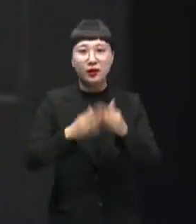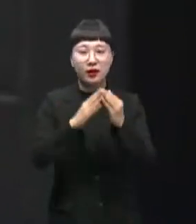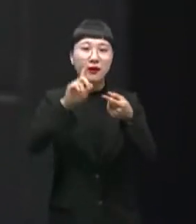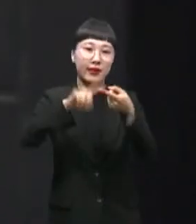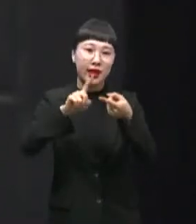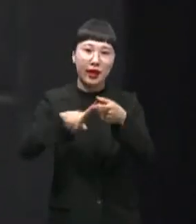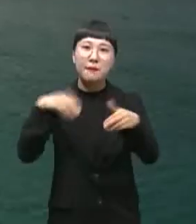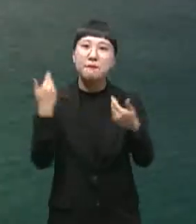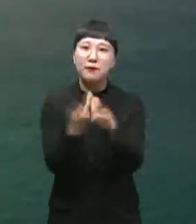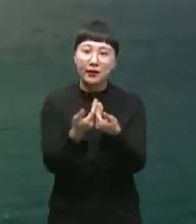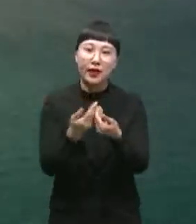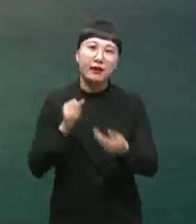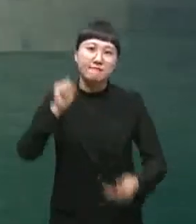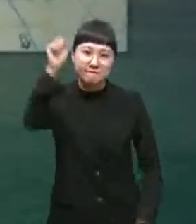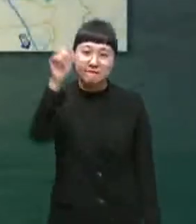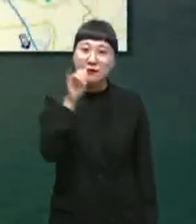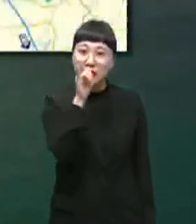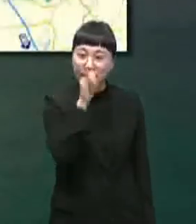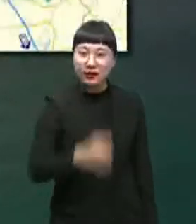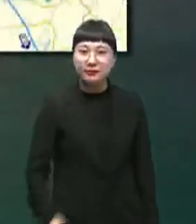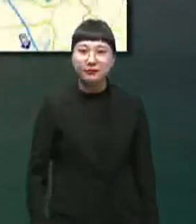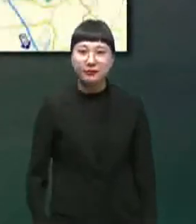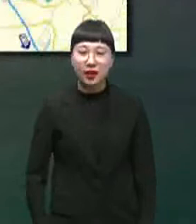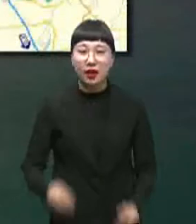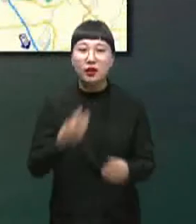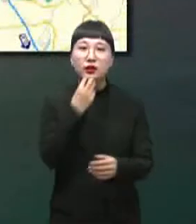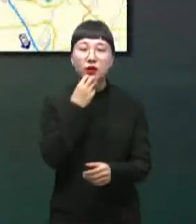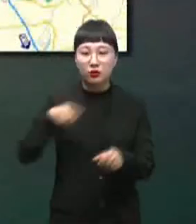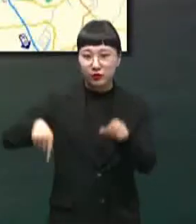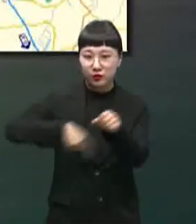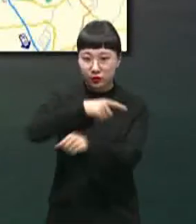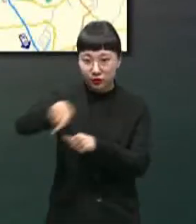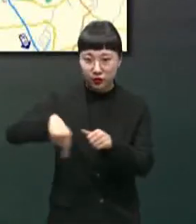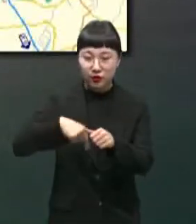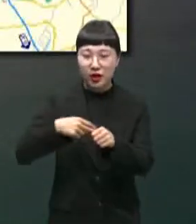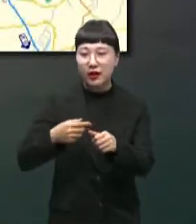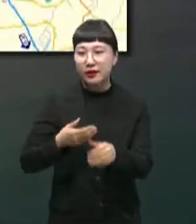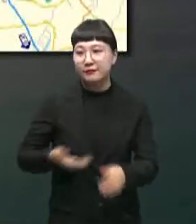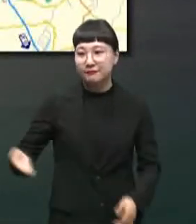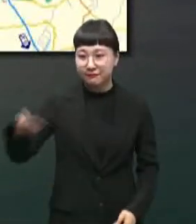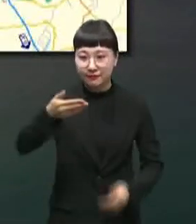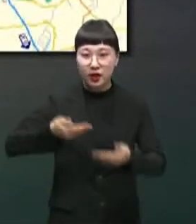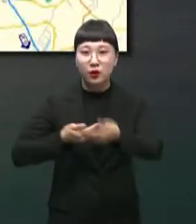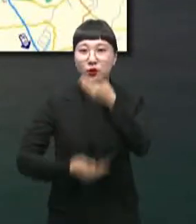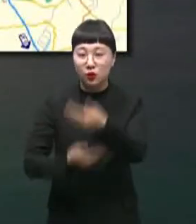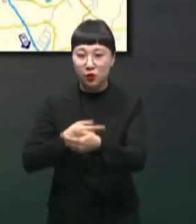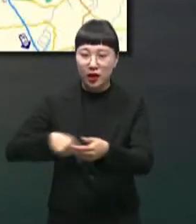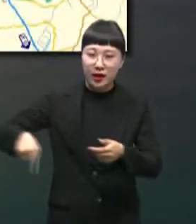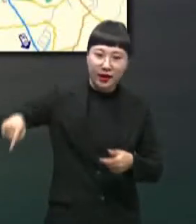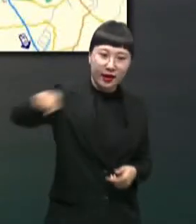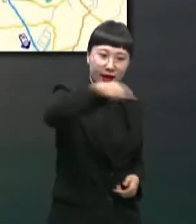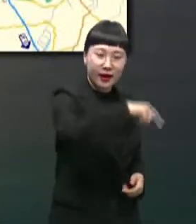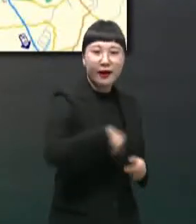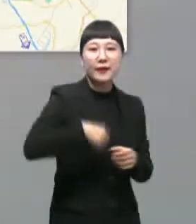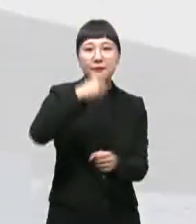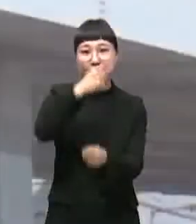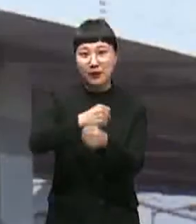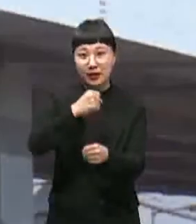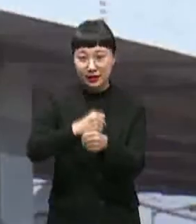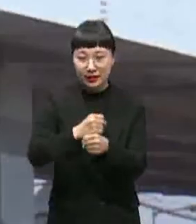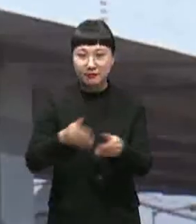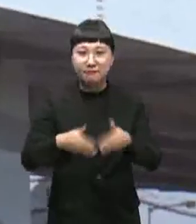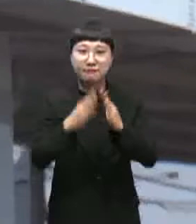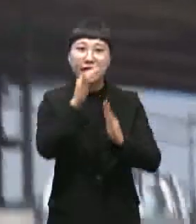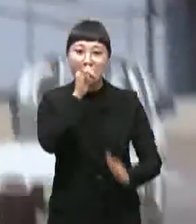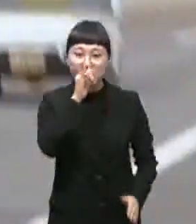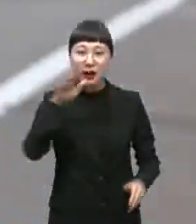부딪혔습니다. 수도권 제2순환도로는 서울 외곽순환도로 그 바깥을 더 큰 원으로 잇는 도로입니다.